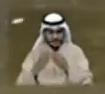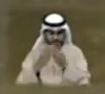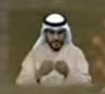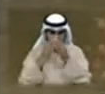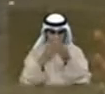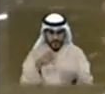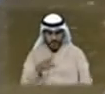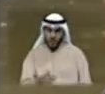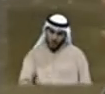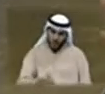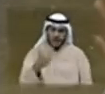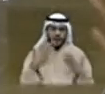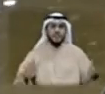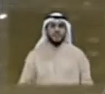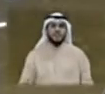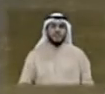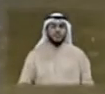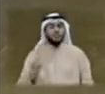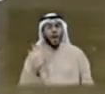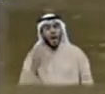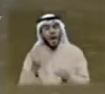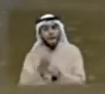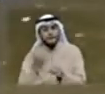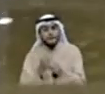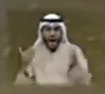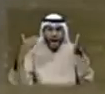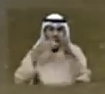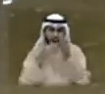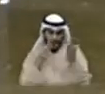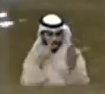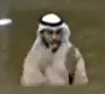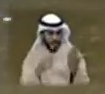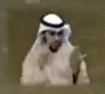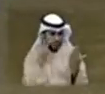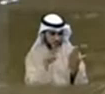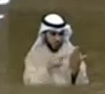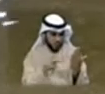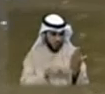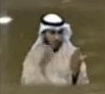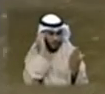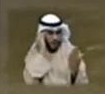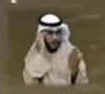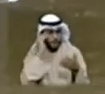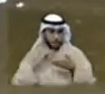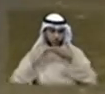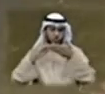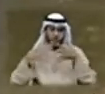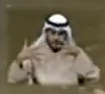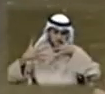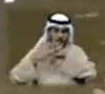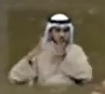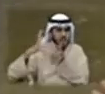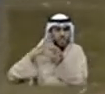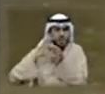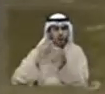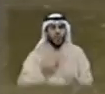ومعدل تراكمها في السنة، فراح يكون نتيجة هذه الدراسة أن إحنا نساعد وزارة المواصلات أن تحسب عمليات